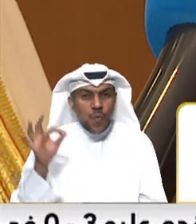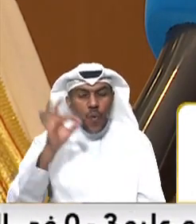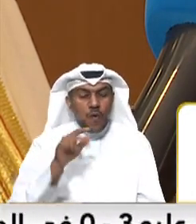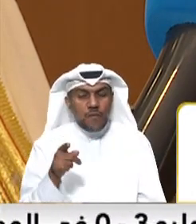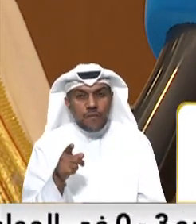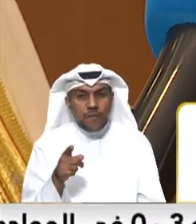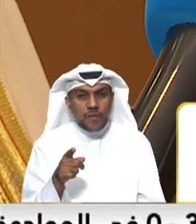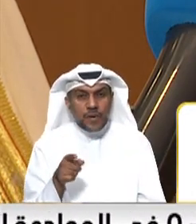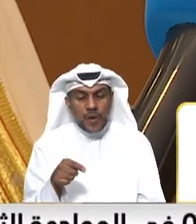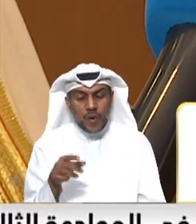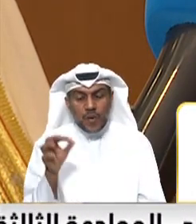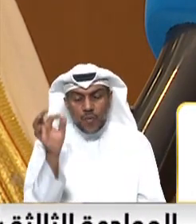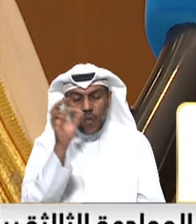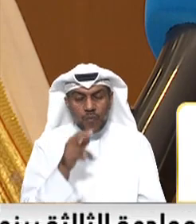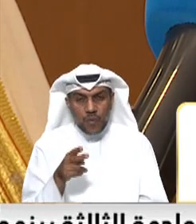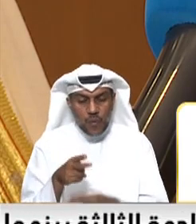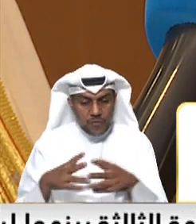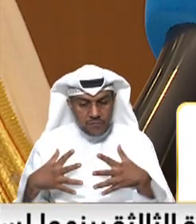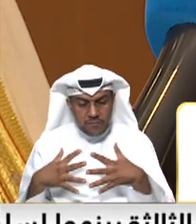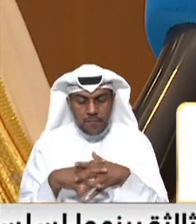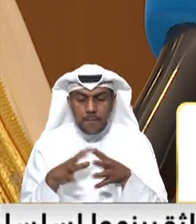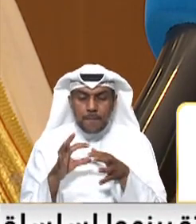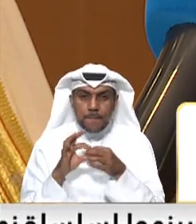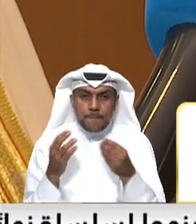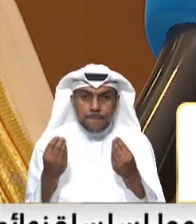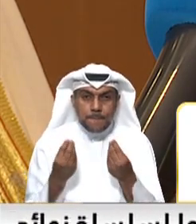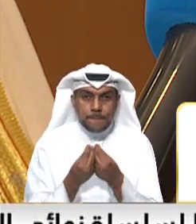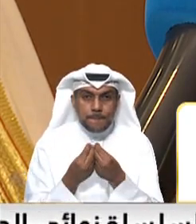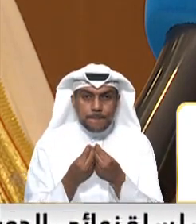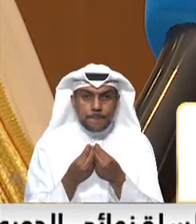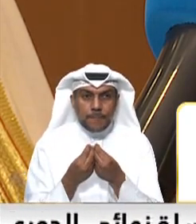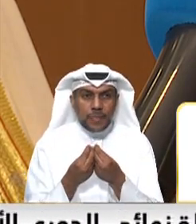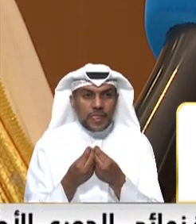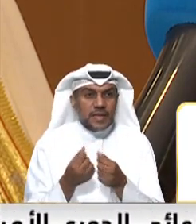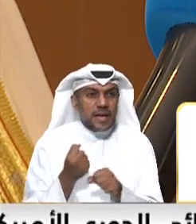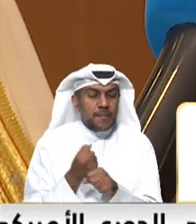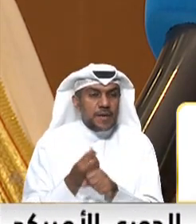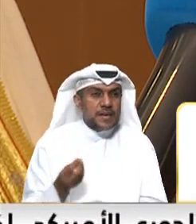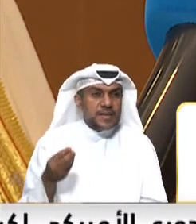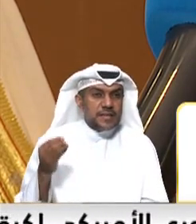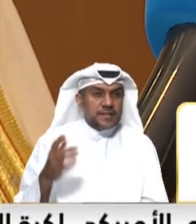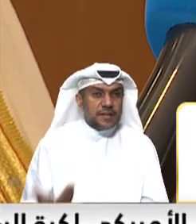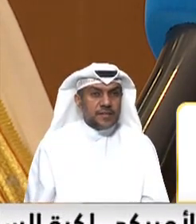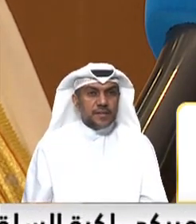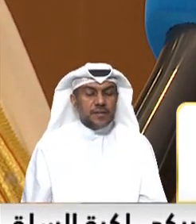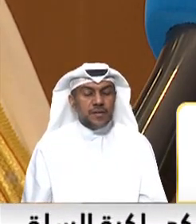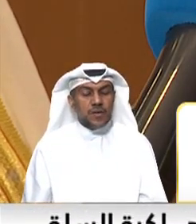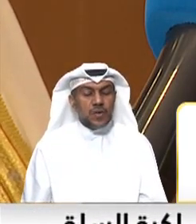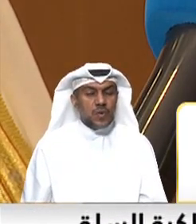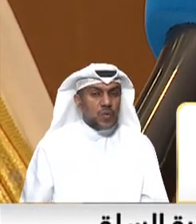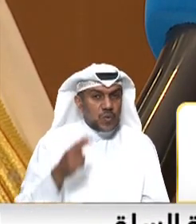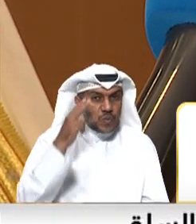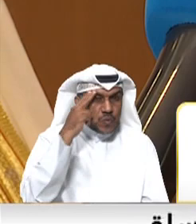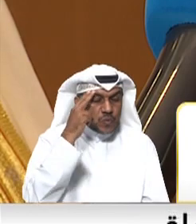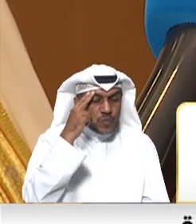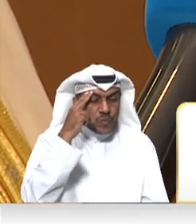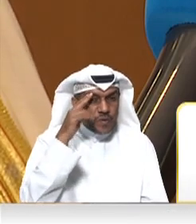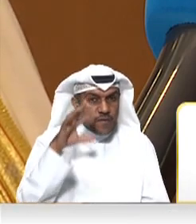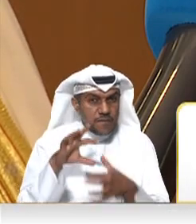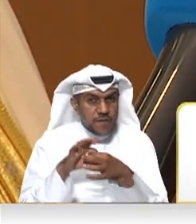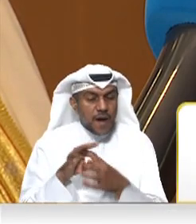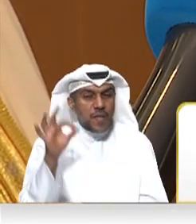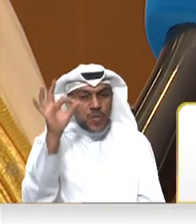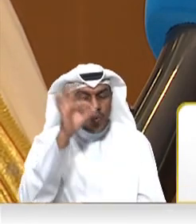محطة عندنا في الربط الكهربائي، وأيضا مد خطوط إضافية من محطة الفاضل بالسعودية تابعة للهيئة إلى محطة